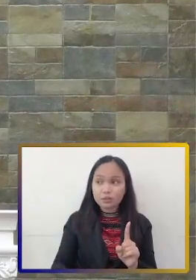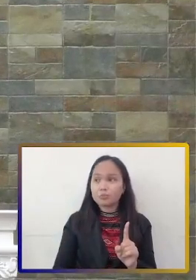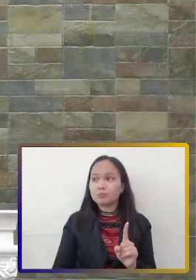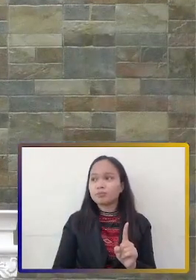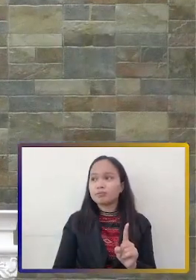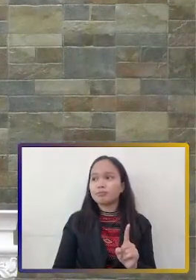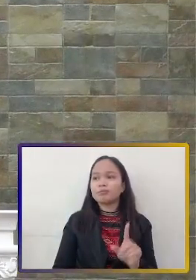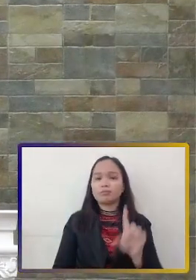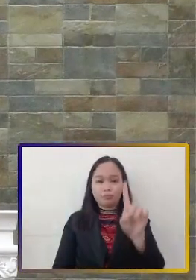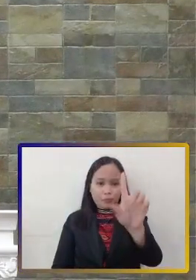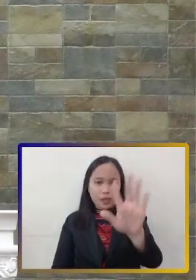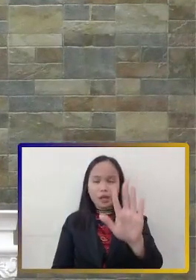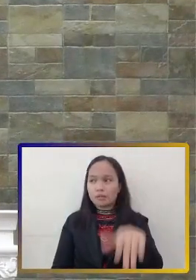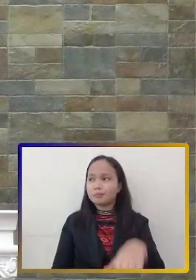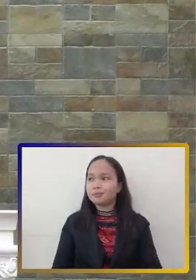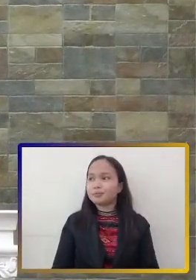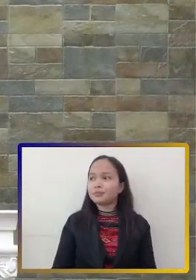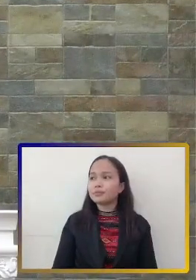Inuulit ko po.